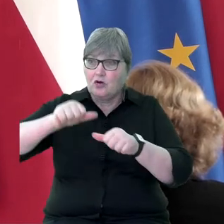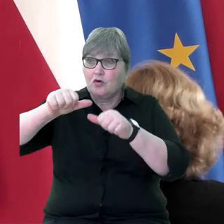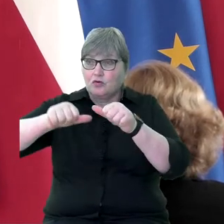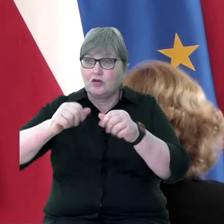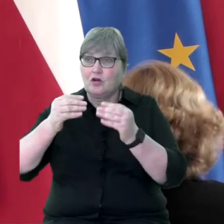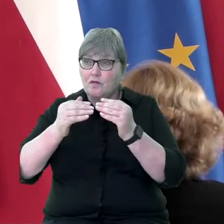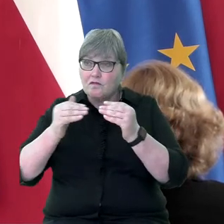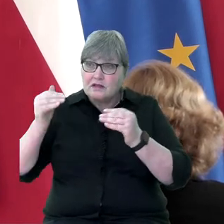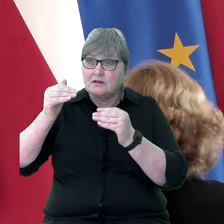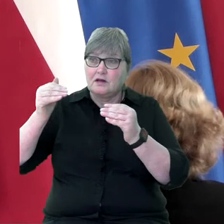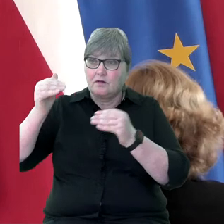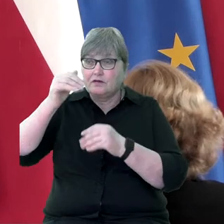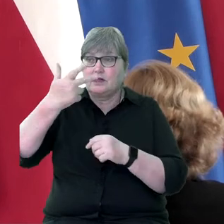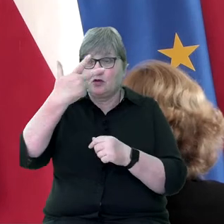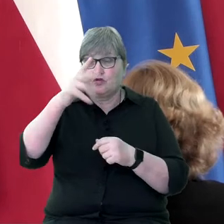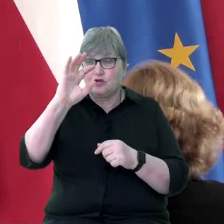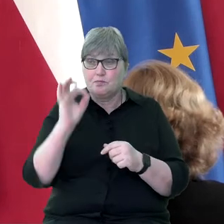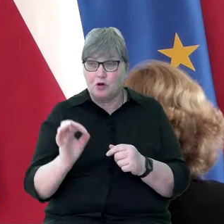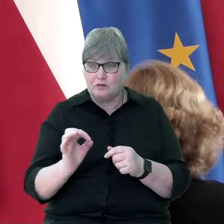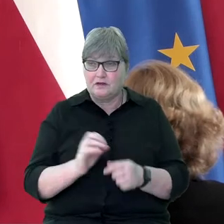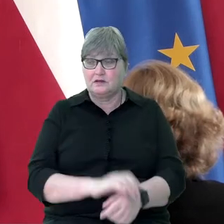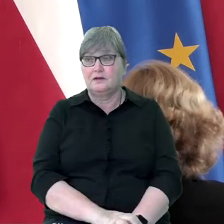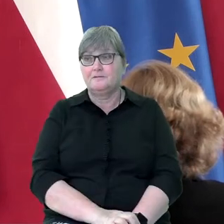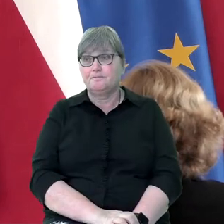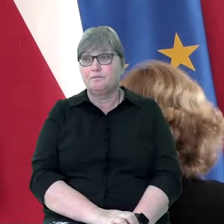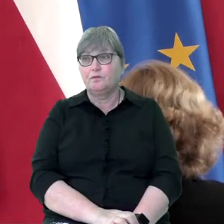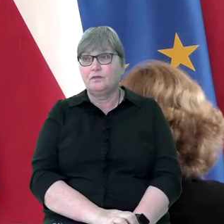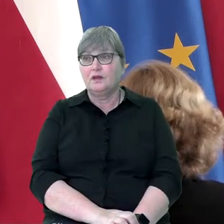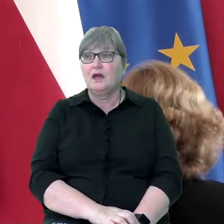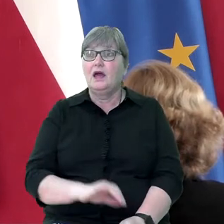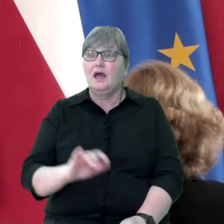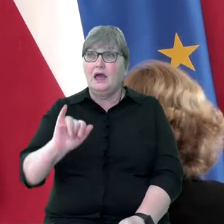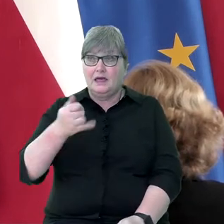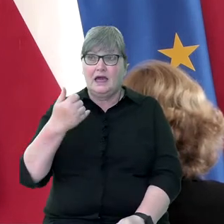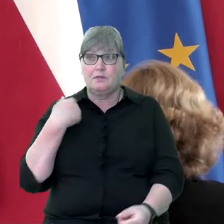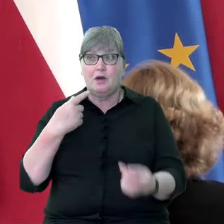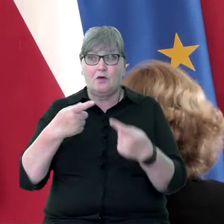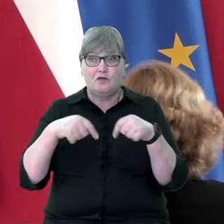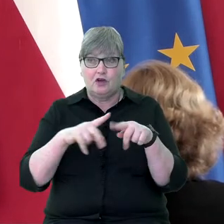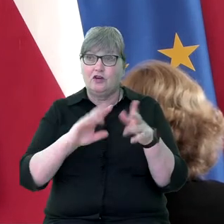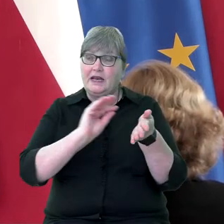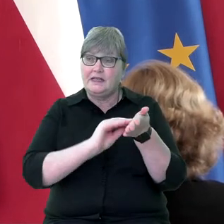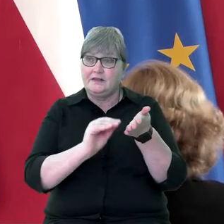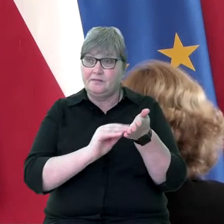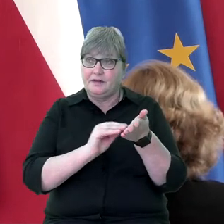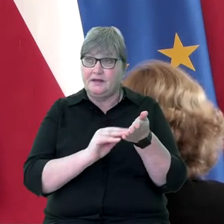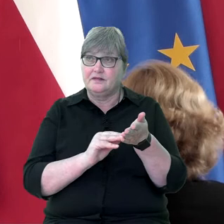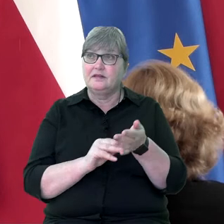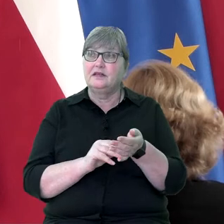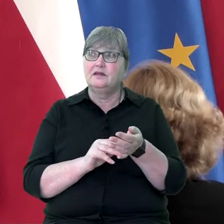aż do 100%. Według spisu z 1923 roku